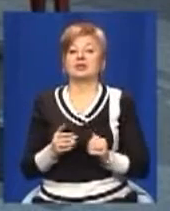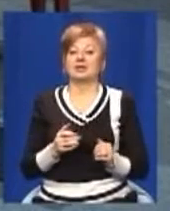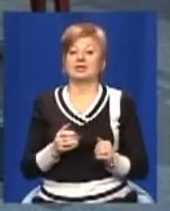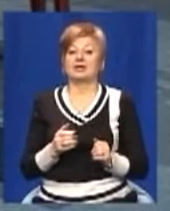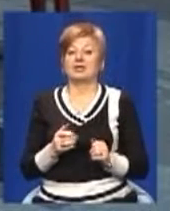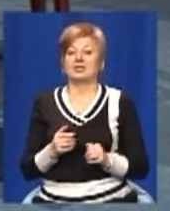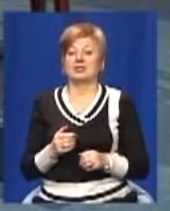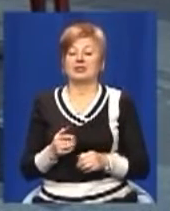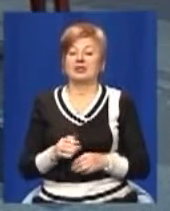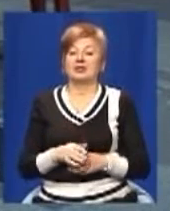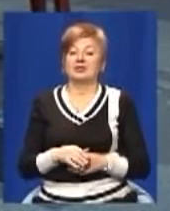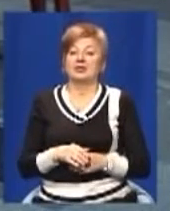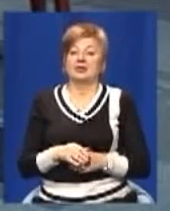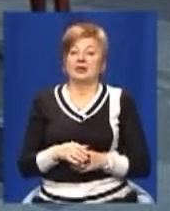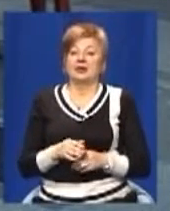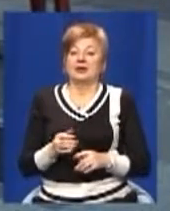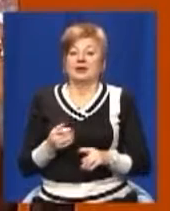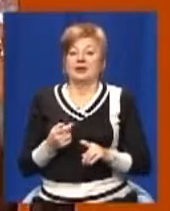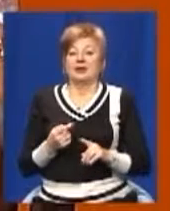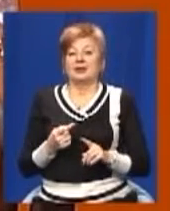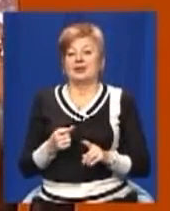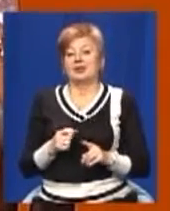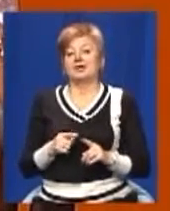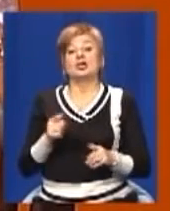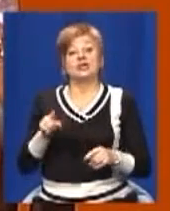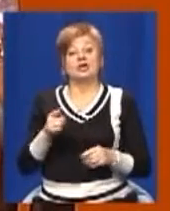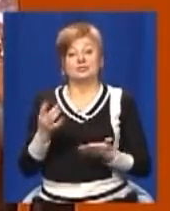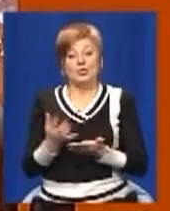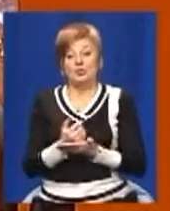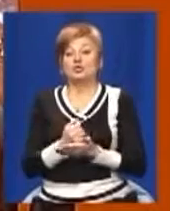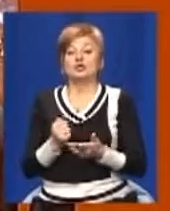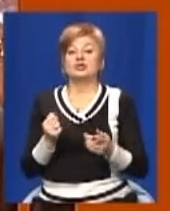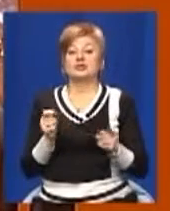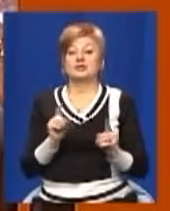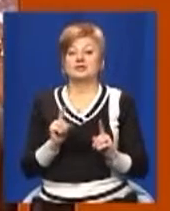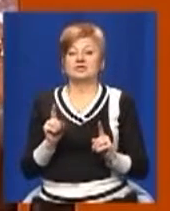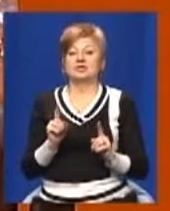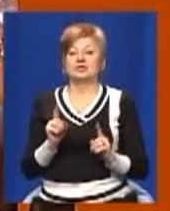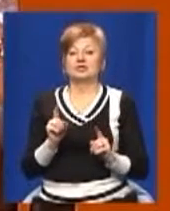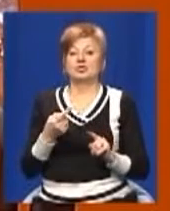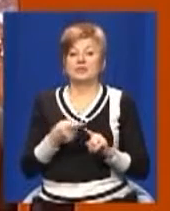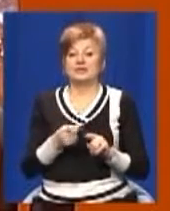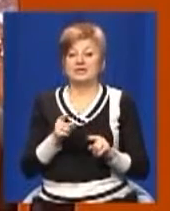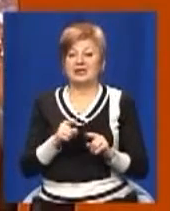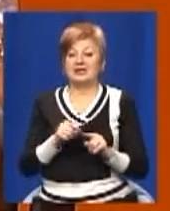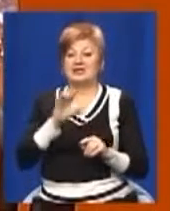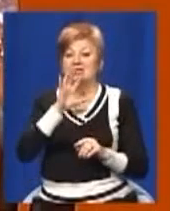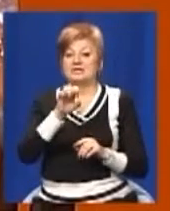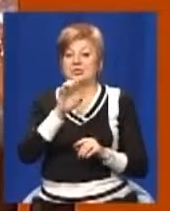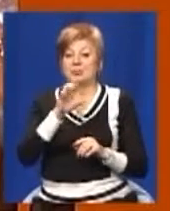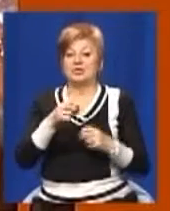шукають уклади, кісточки там. І вийшло, що це ці кісточки були